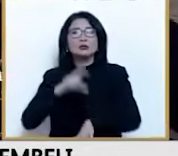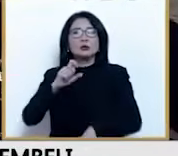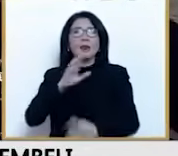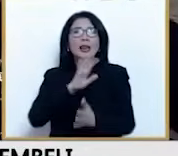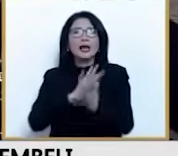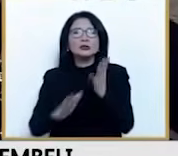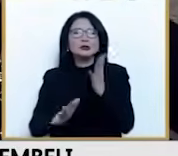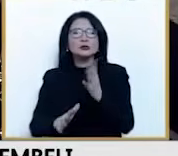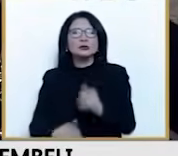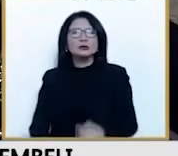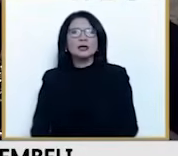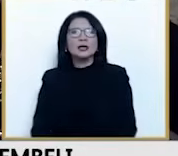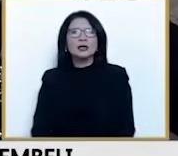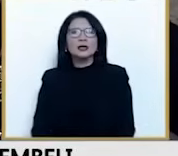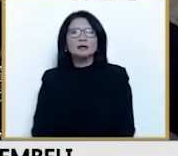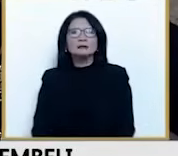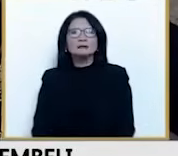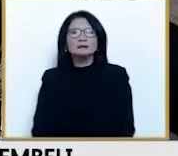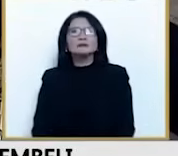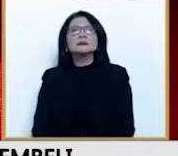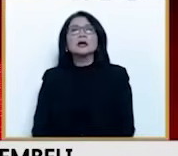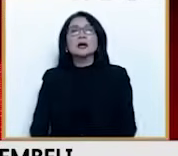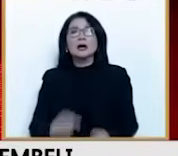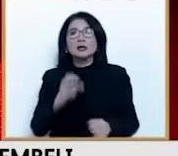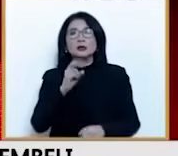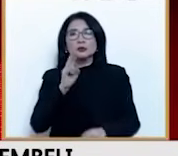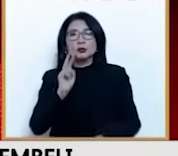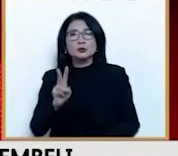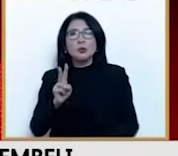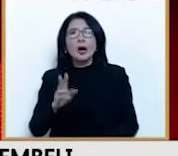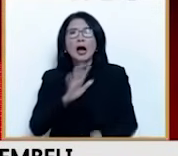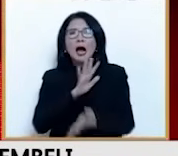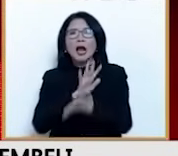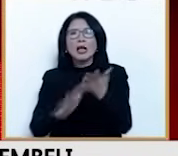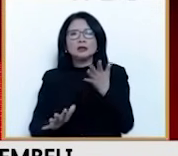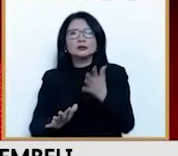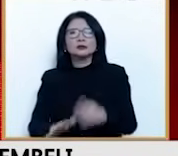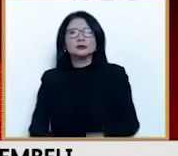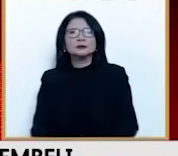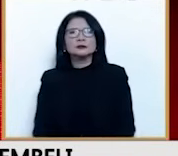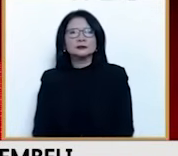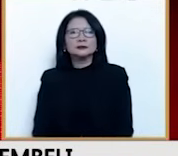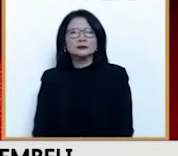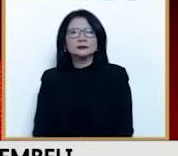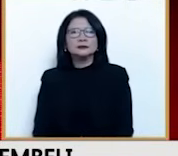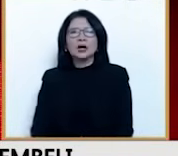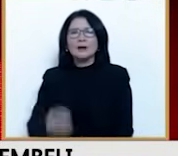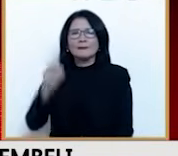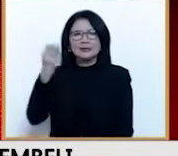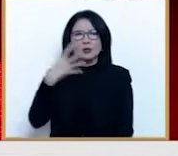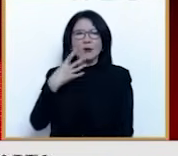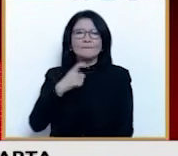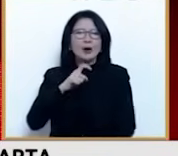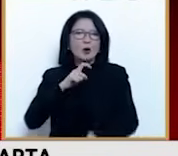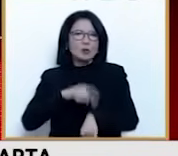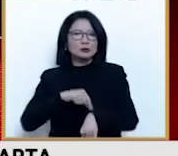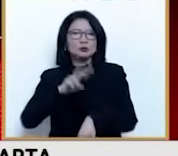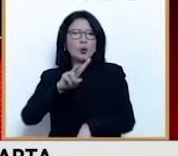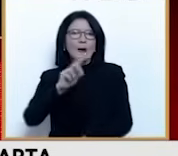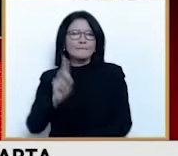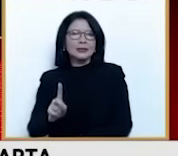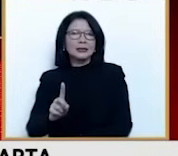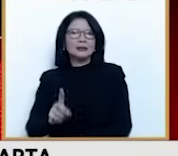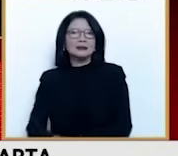langsung saja saya persilakan kepada pasangan calon nomor urut 2, Bapak Dharma Pongrekun dan Bapak Kun Wardana untuk menjawab. Kami berikan waktu 2